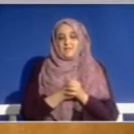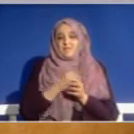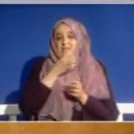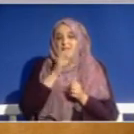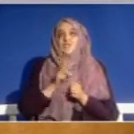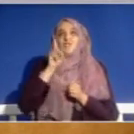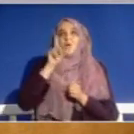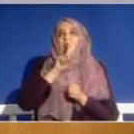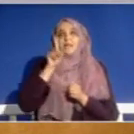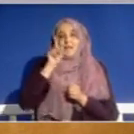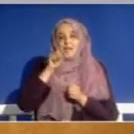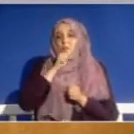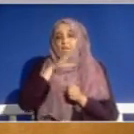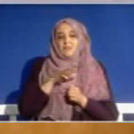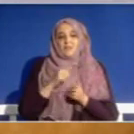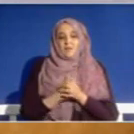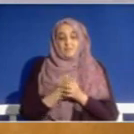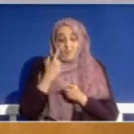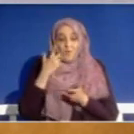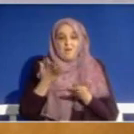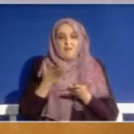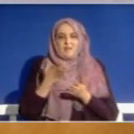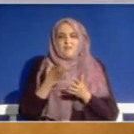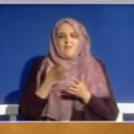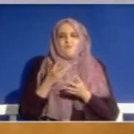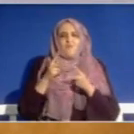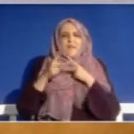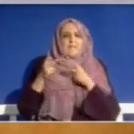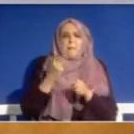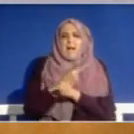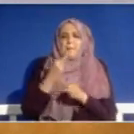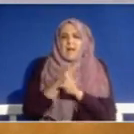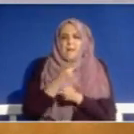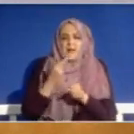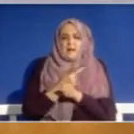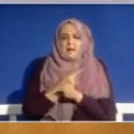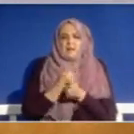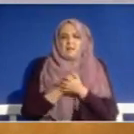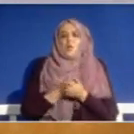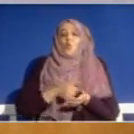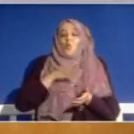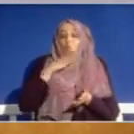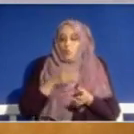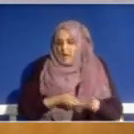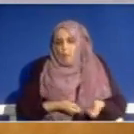فنطق بشهادة الحق. يعني شوف أذية الجار كيف كان يبالغ في